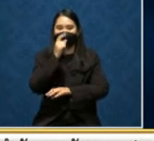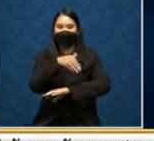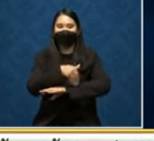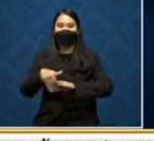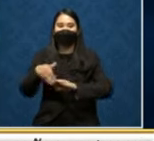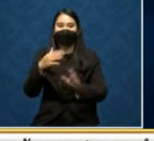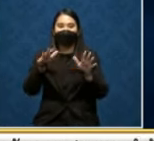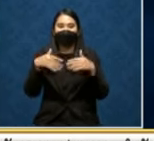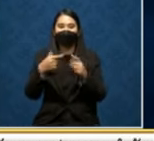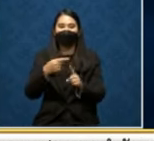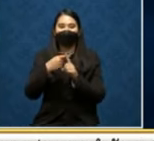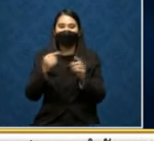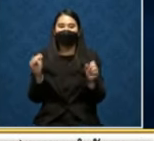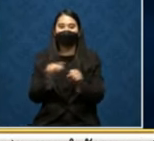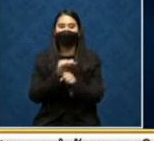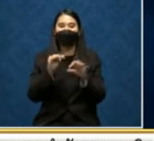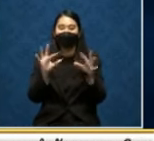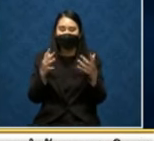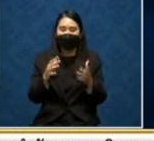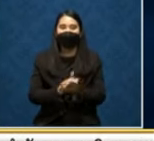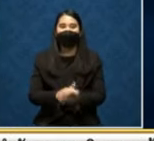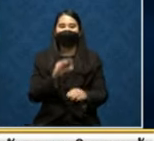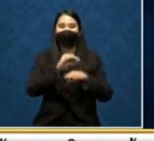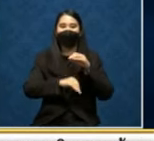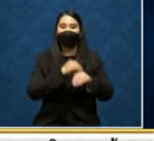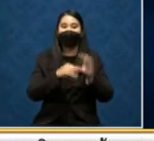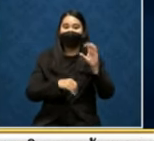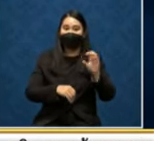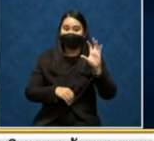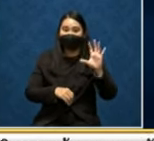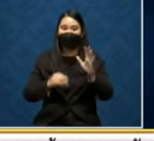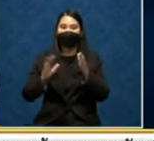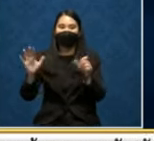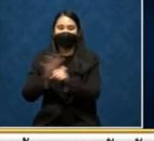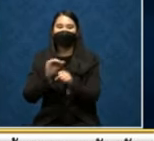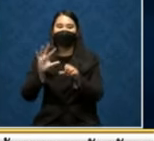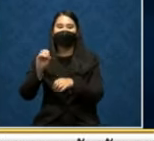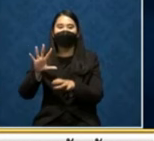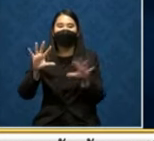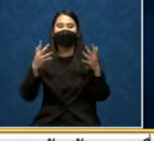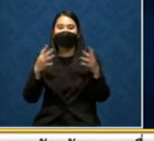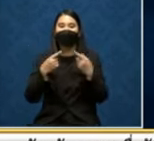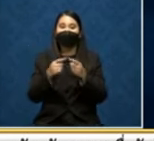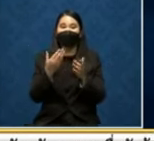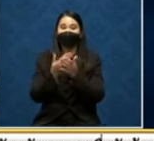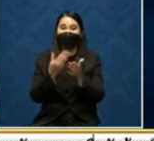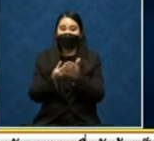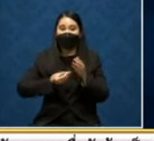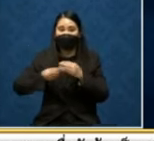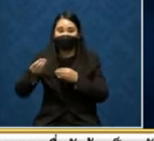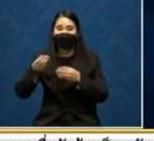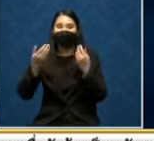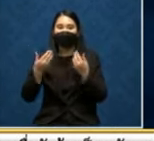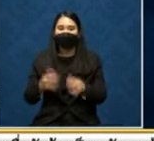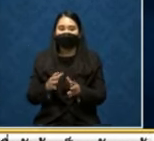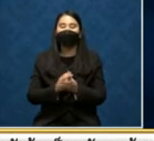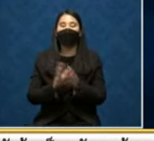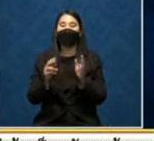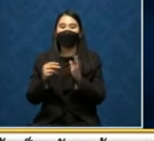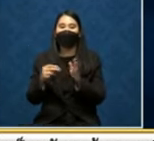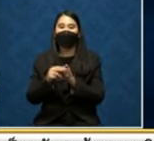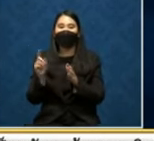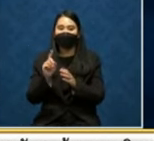55คนการอาจจะได้มาไม่ครบทั้ง55คนการแต่เงินเปอร์เซ็นต์จ่ายถลำลึกไปไกลเข้าไกลเข้าก็